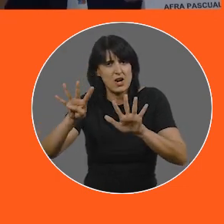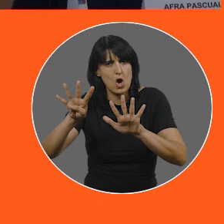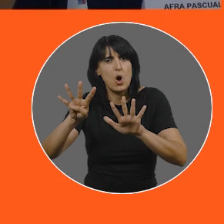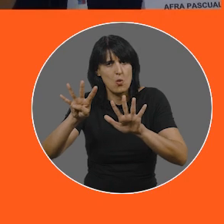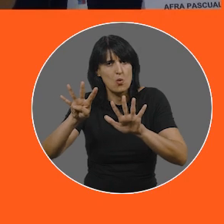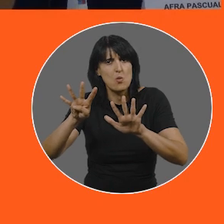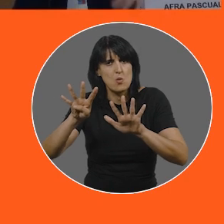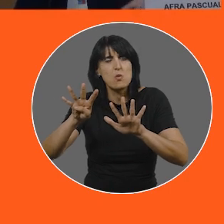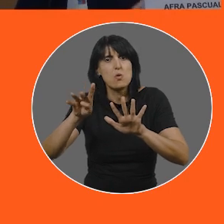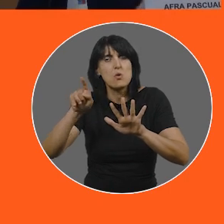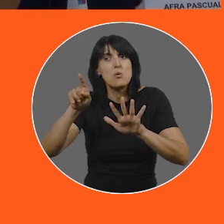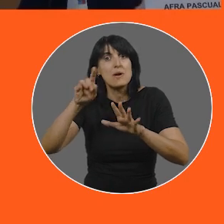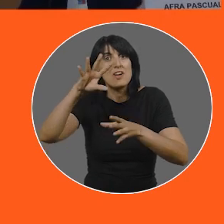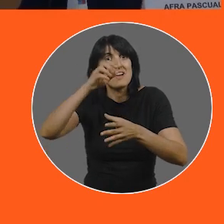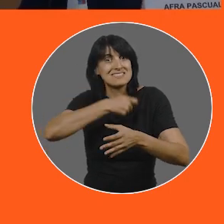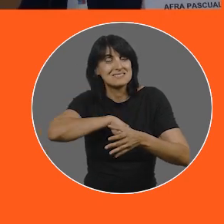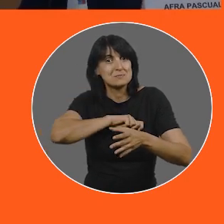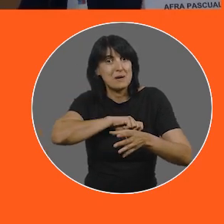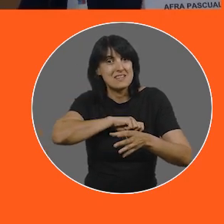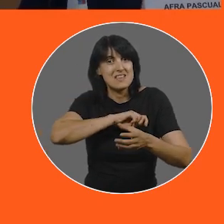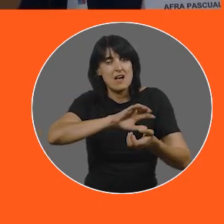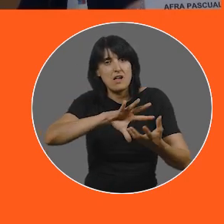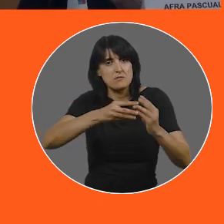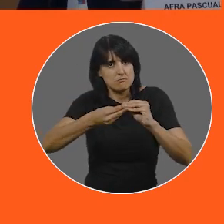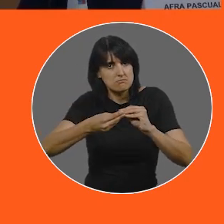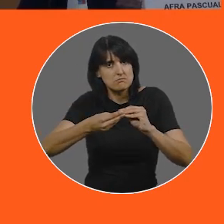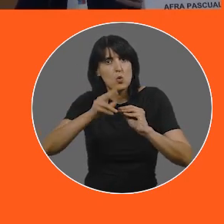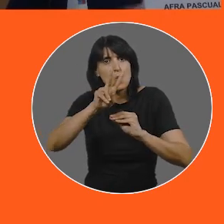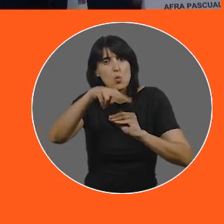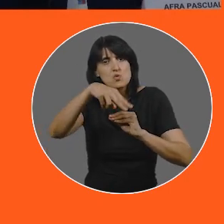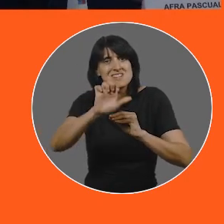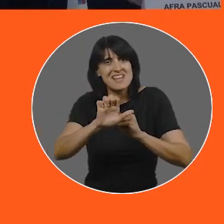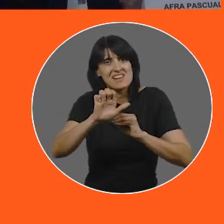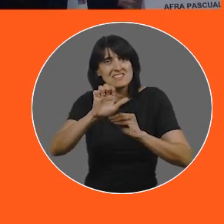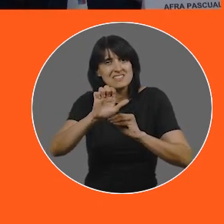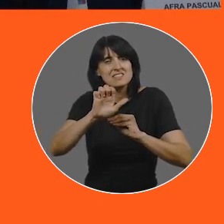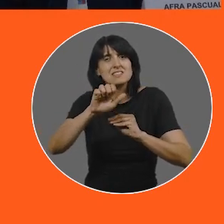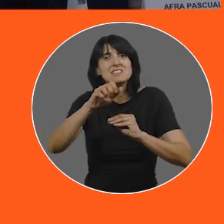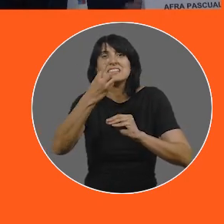EN301549, però que dins de lo que és l'estat espanyol es transforma en la UNE,